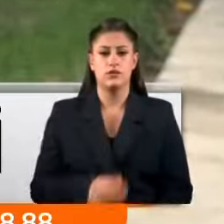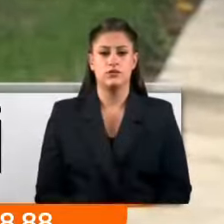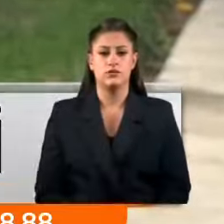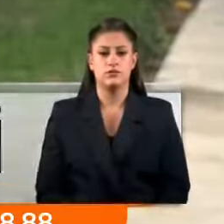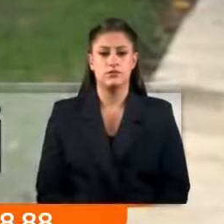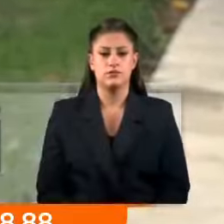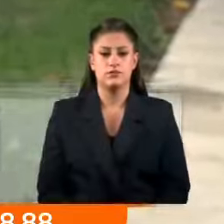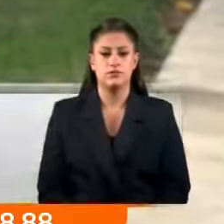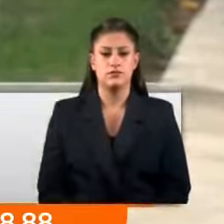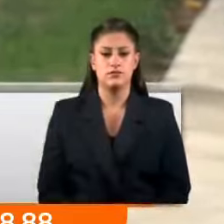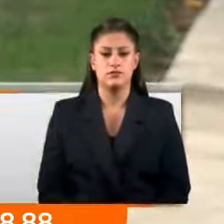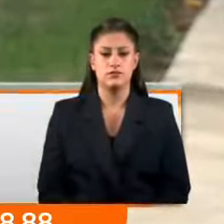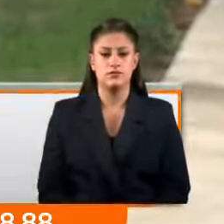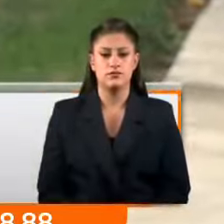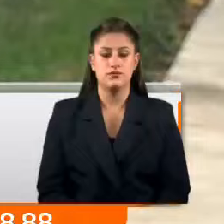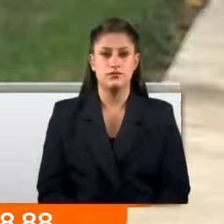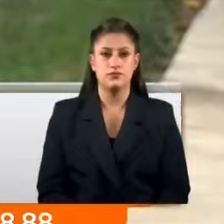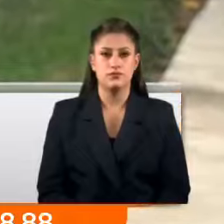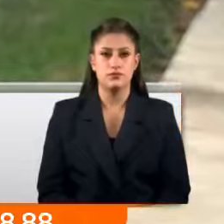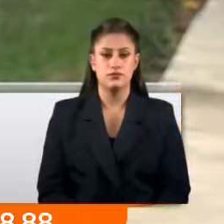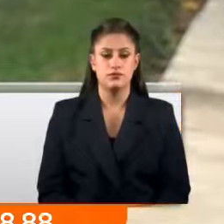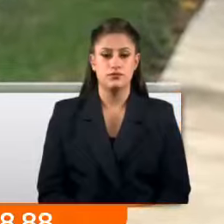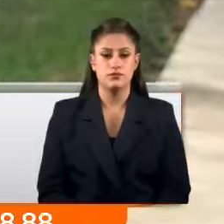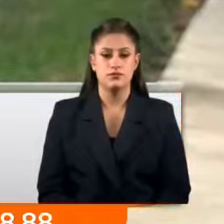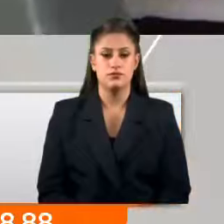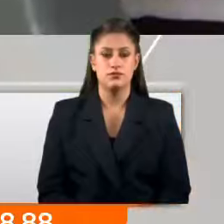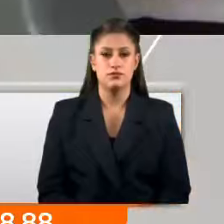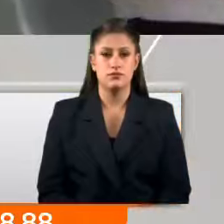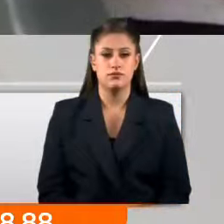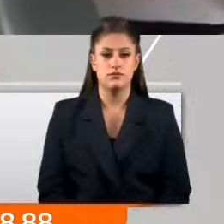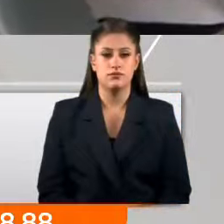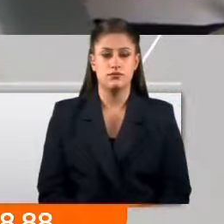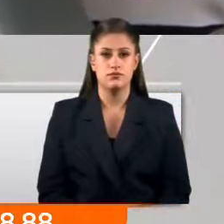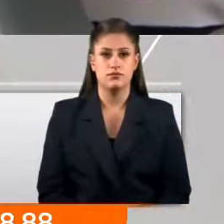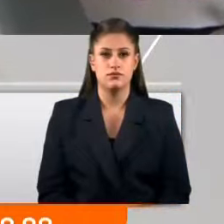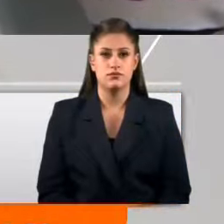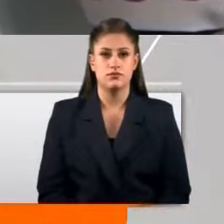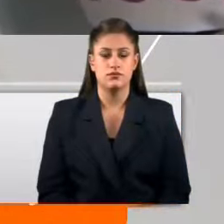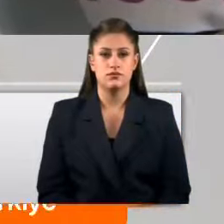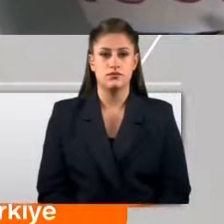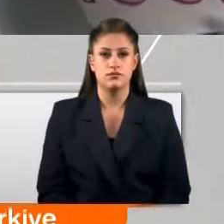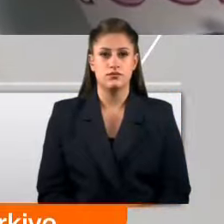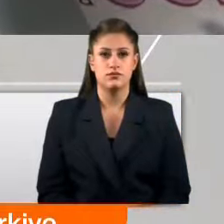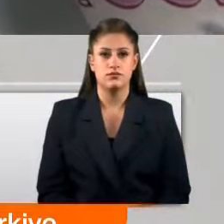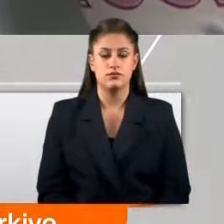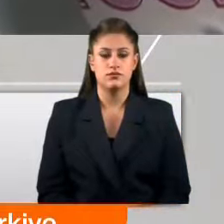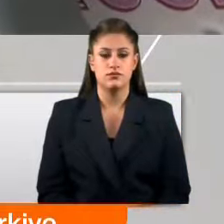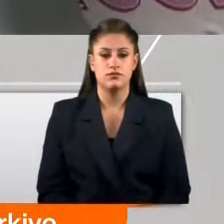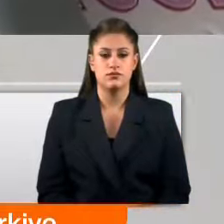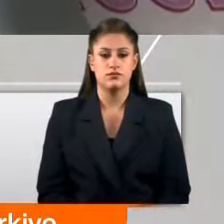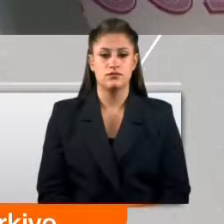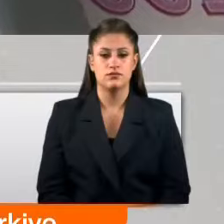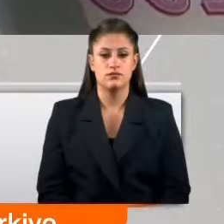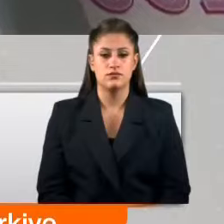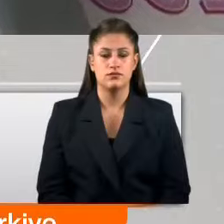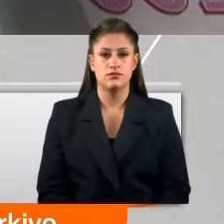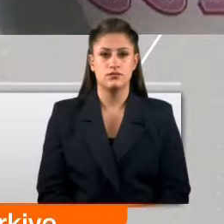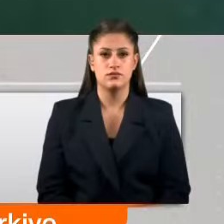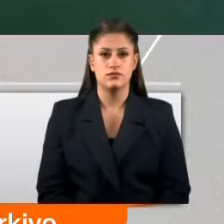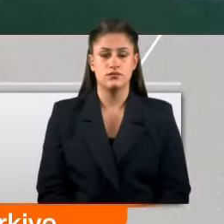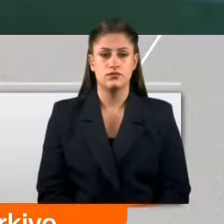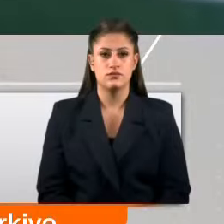girişiminde bulundum. Çünkü hani ciddi anlamda paralar kaybettim. Dışarıda asgari ücretle 17 bin liraya geçinen bir vatandaşın aldığı parayla bir